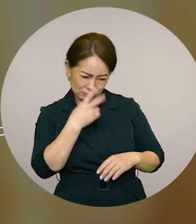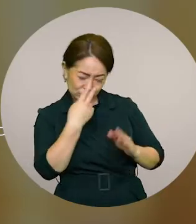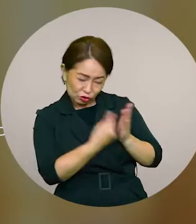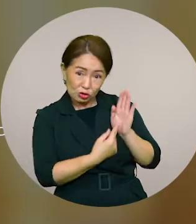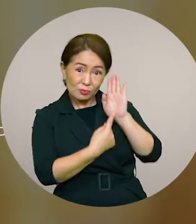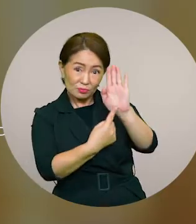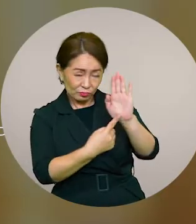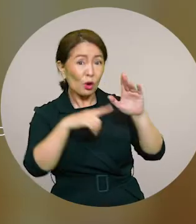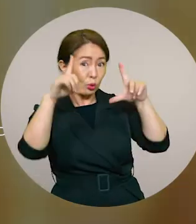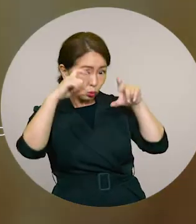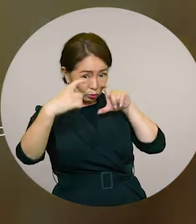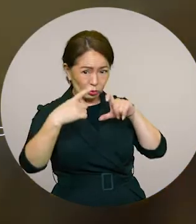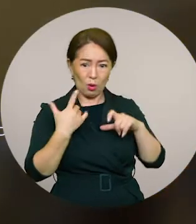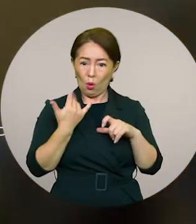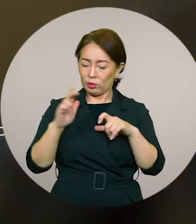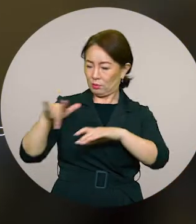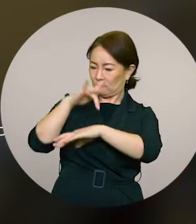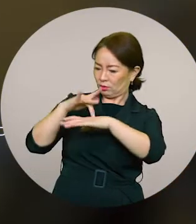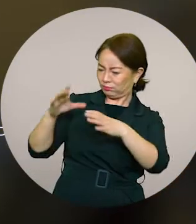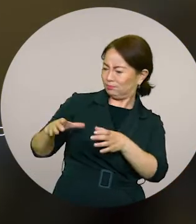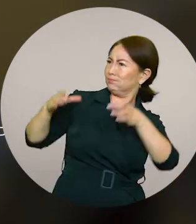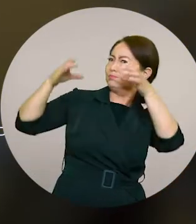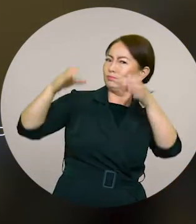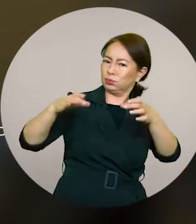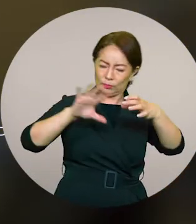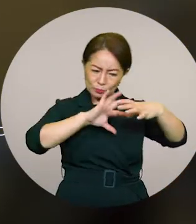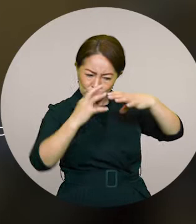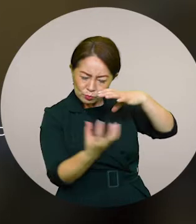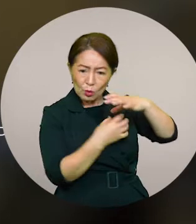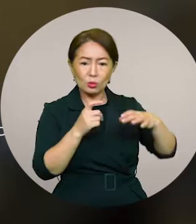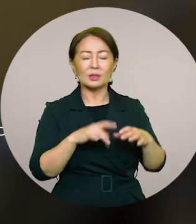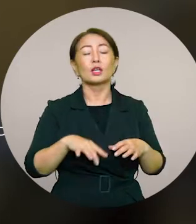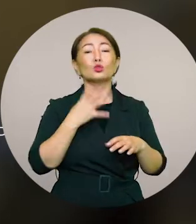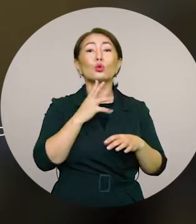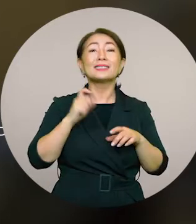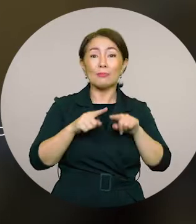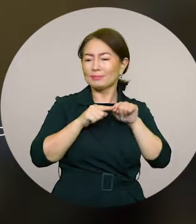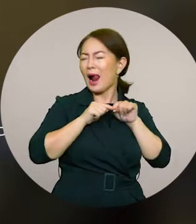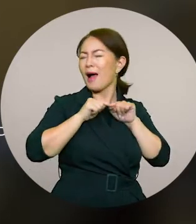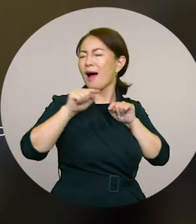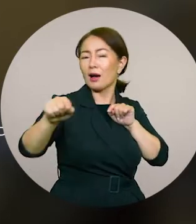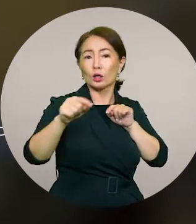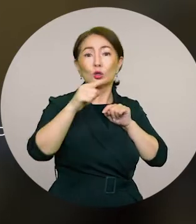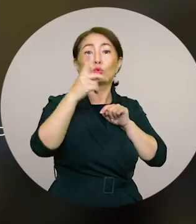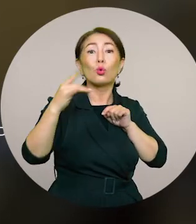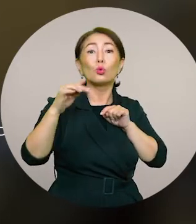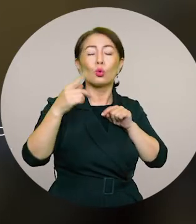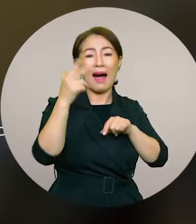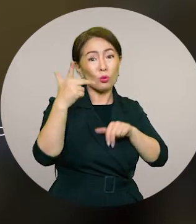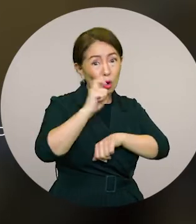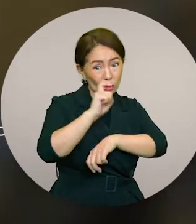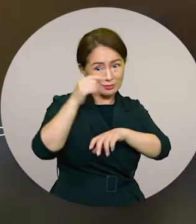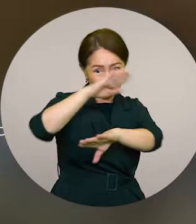бидэнд олгодог. Улаанбаатар хотын дээр байрлуулсан хөдрийн биет уртаашаа баруун дөрвөн замаас зүүн дөрвөн зам хүртэлх газартаа